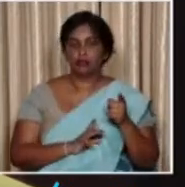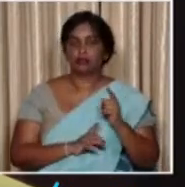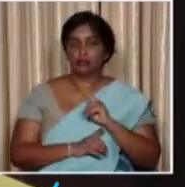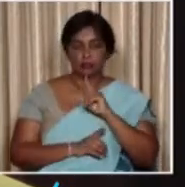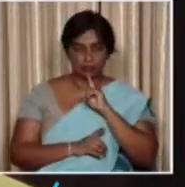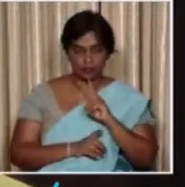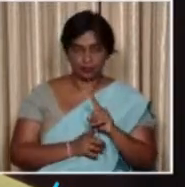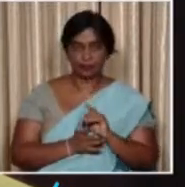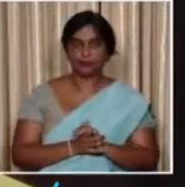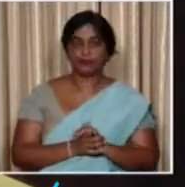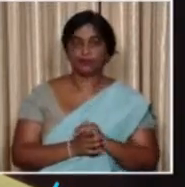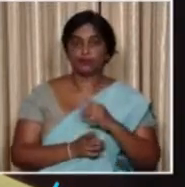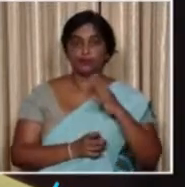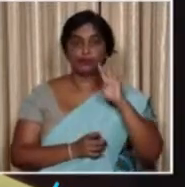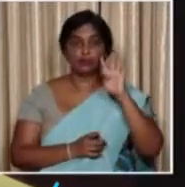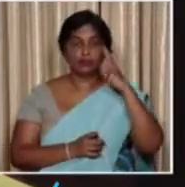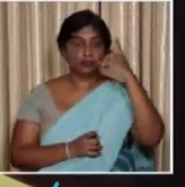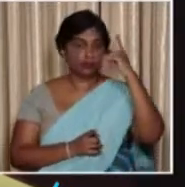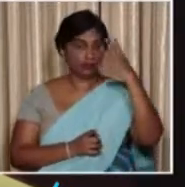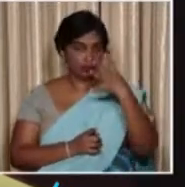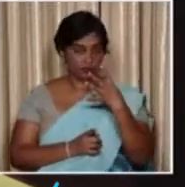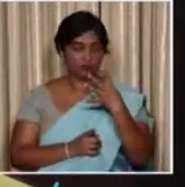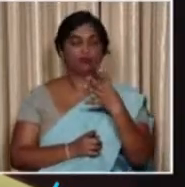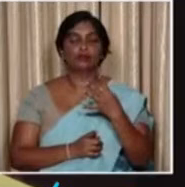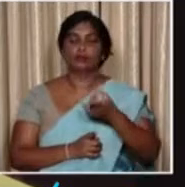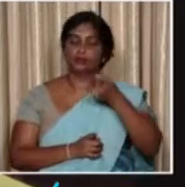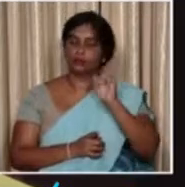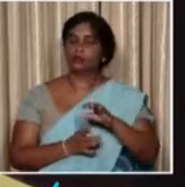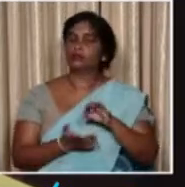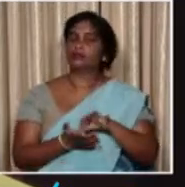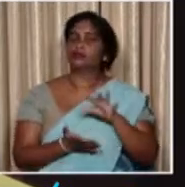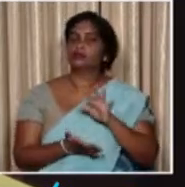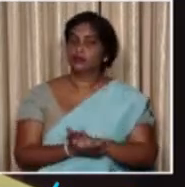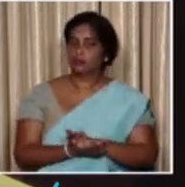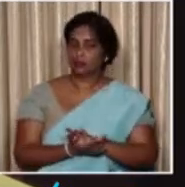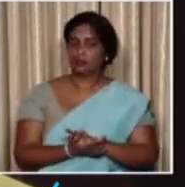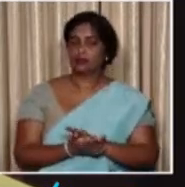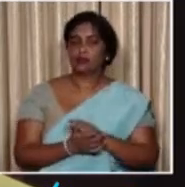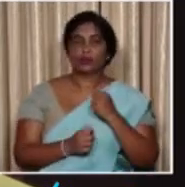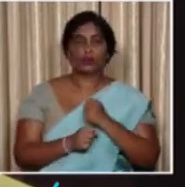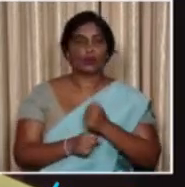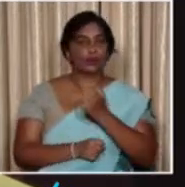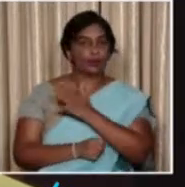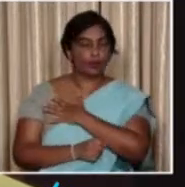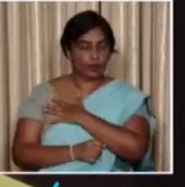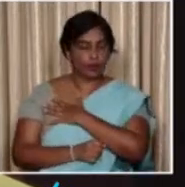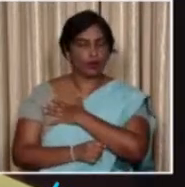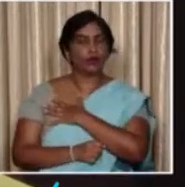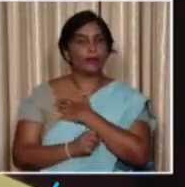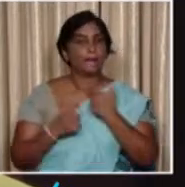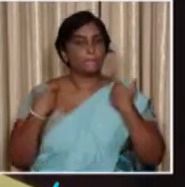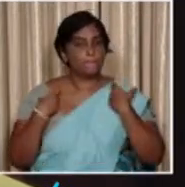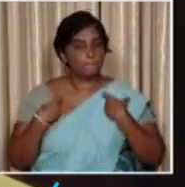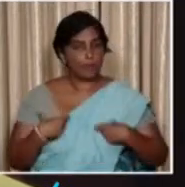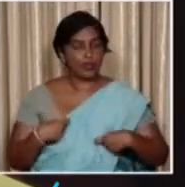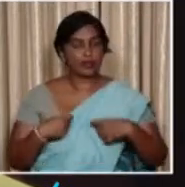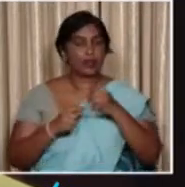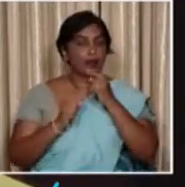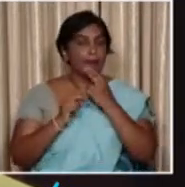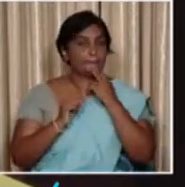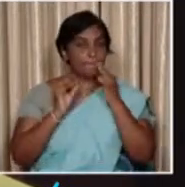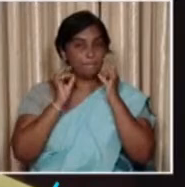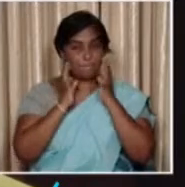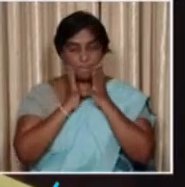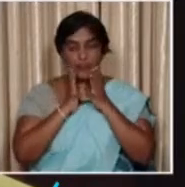තියෙනවා. හතරෙන් එකට තීන්දු කළා තිබෙනවා ගෝඨාභය රාජපක්ෂ, මහින්ද රාජපක්ෂ, වැසිල් රාජපක්ෂ,